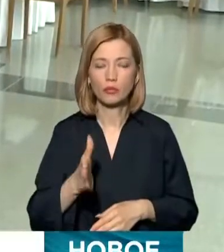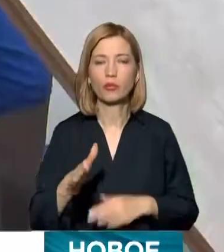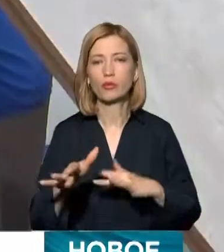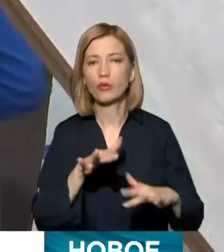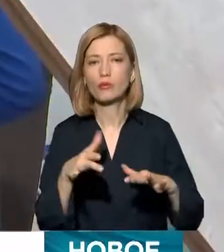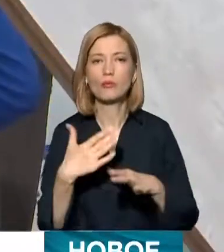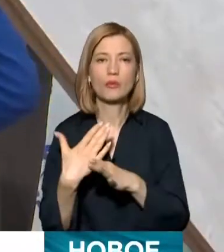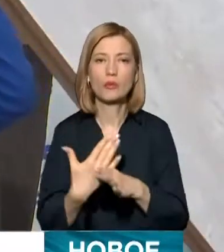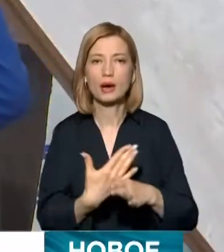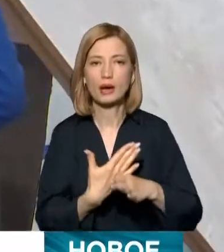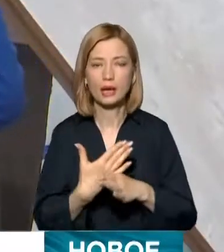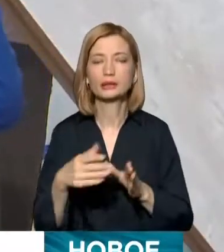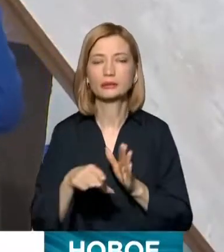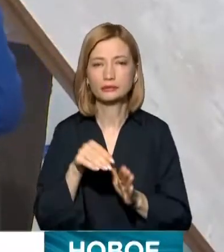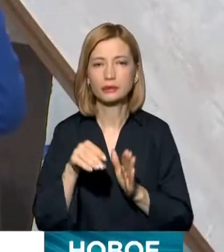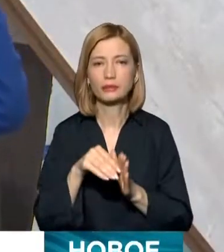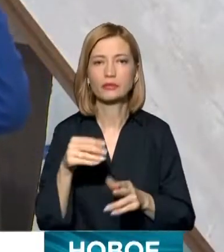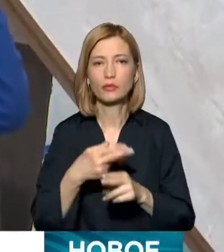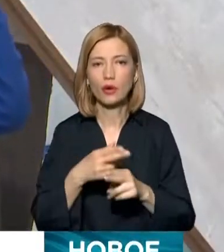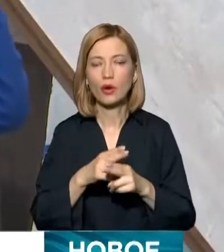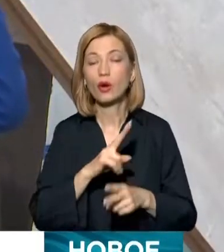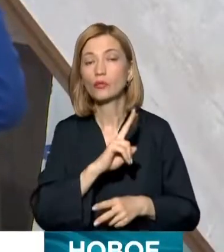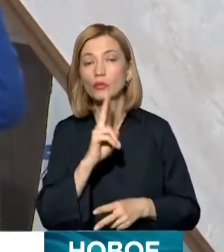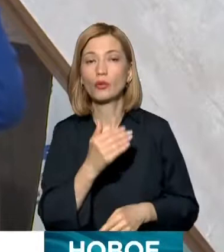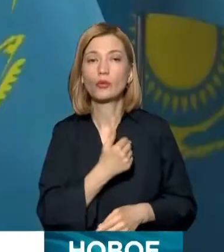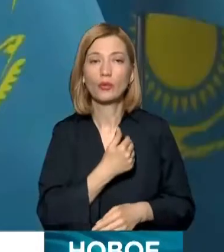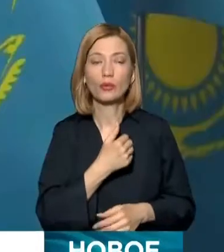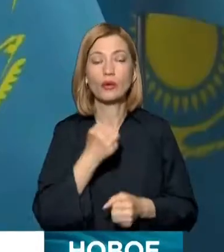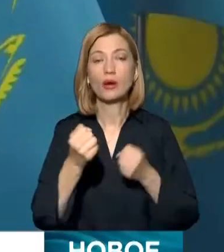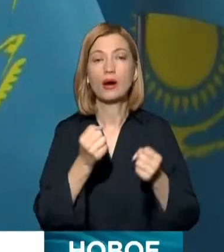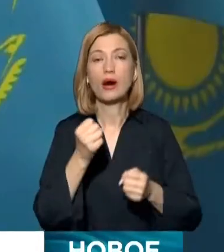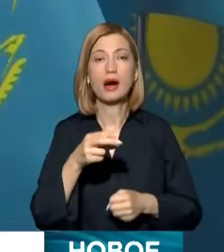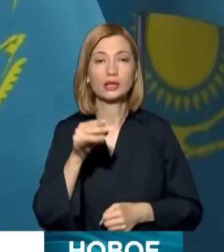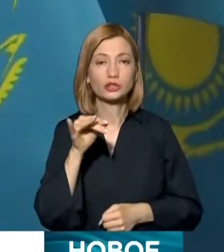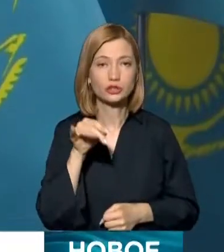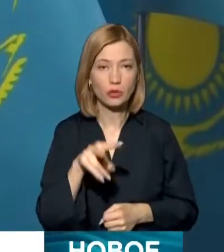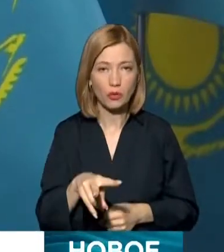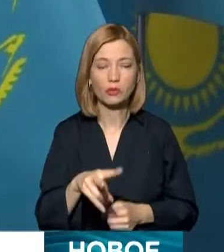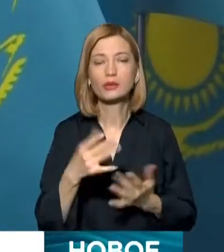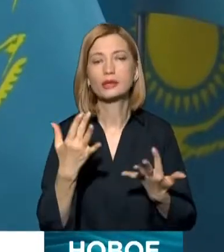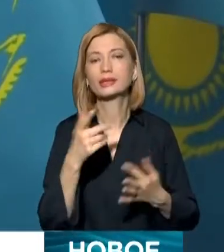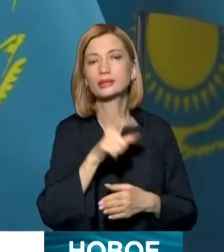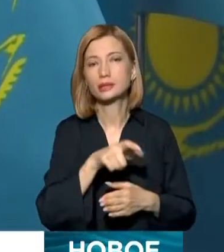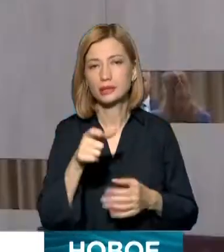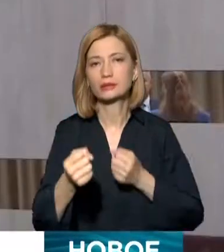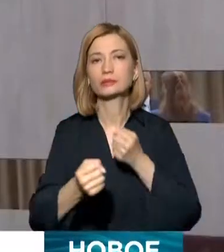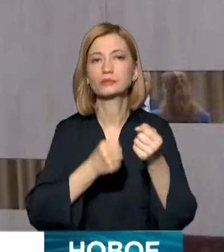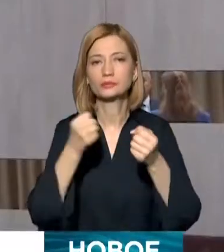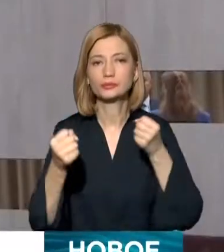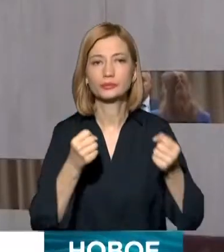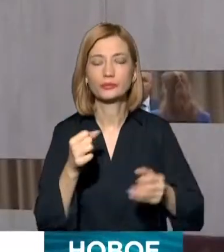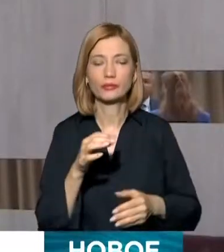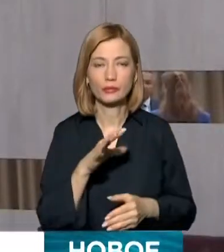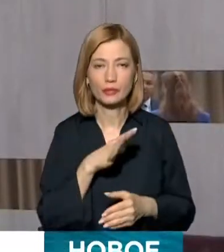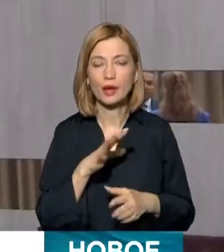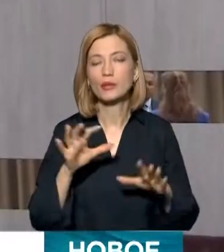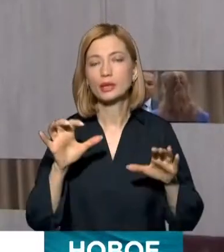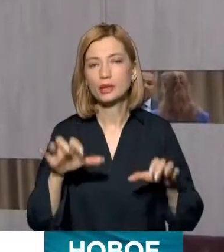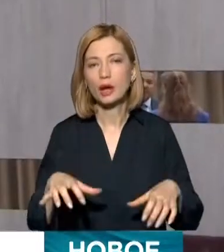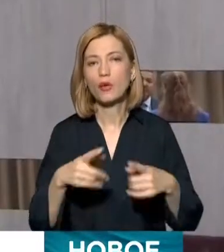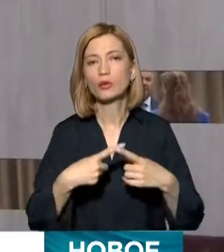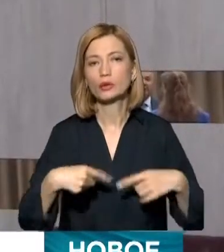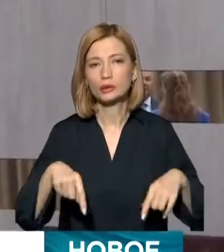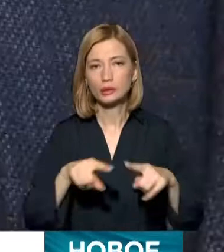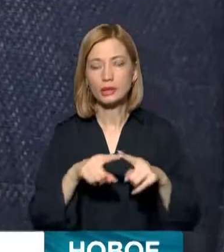вовсю готовят кандидатов. Желание баллотироваться от Акжол изъявили сразу несколько человек. По словам председателя организации,